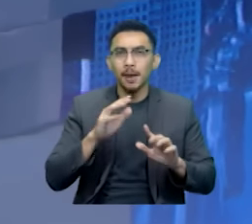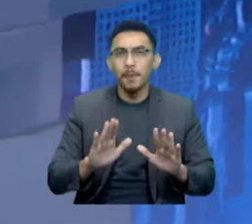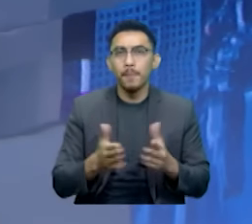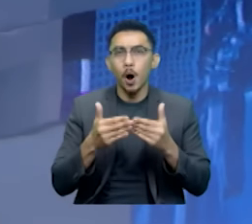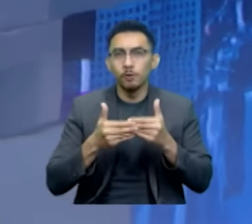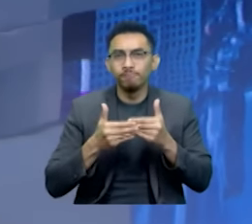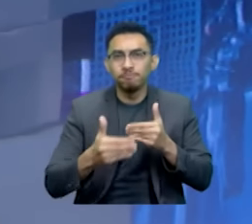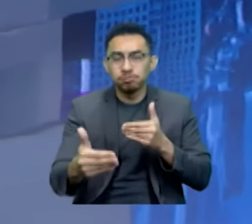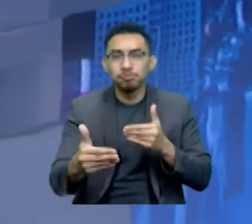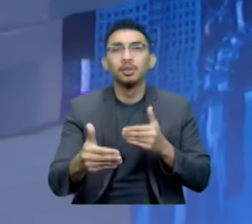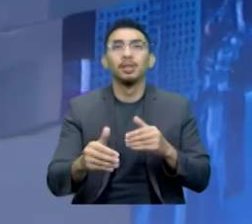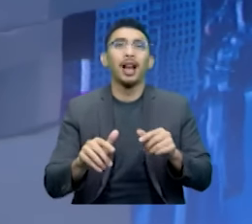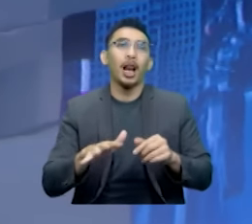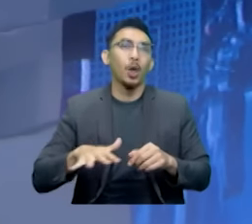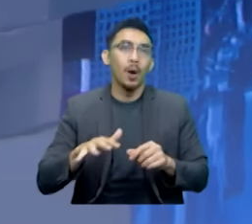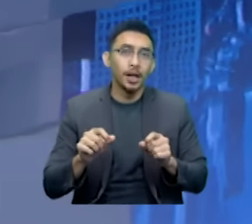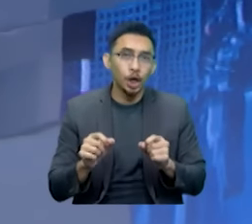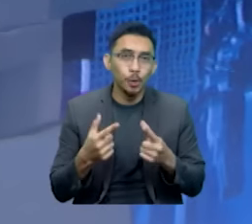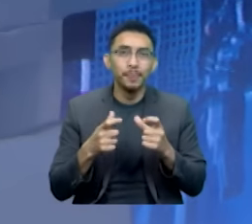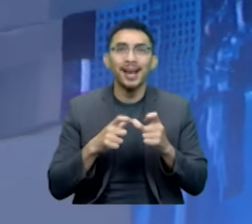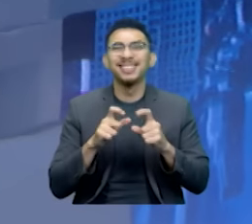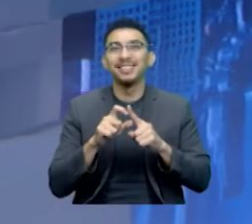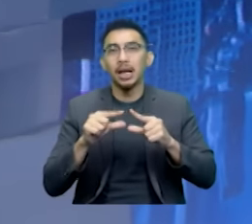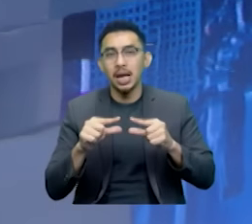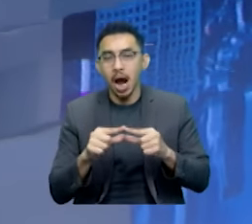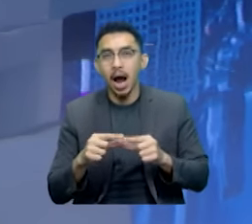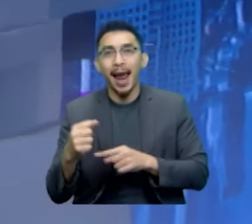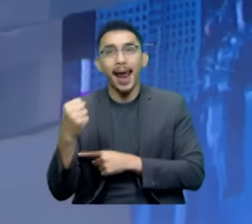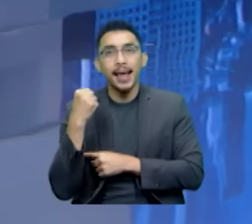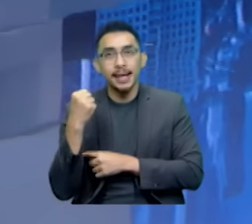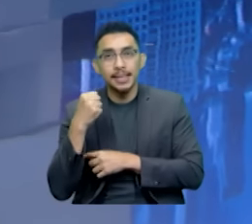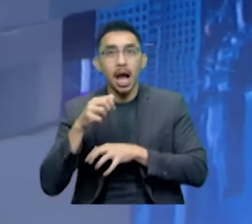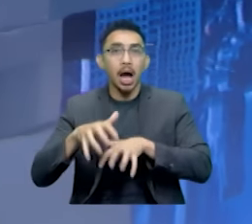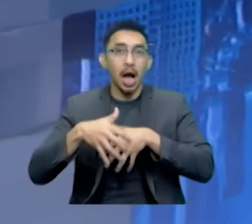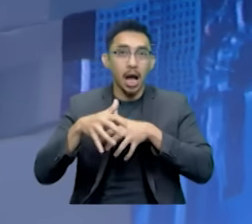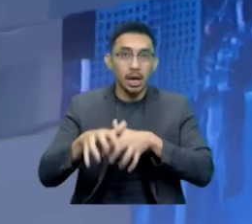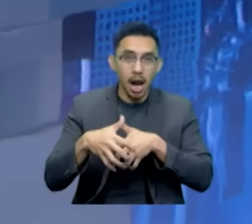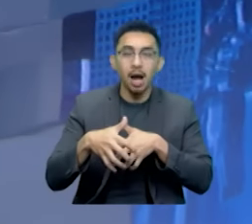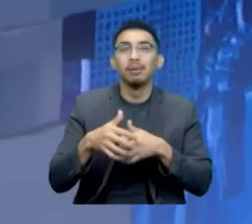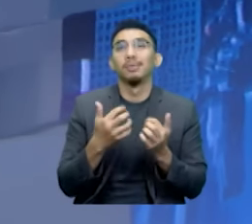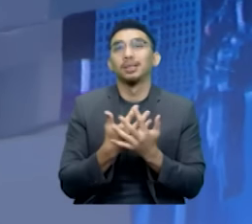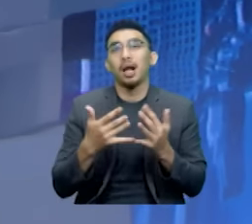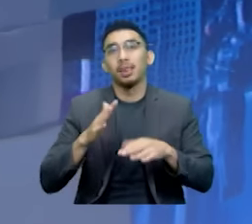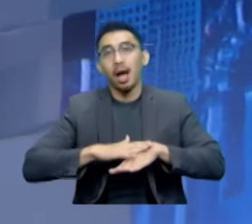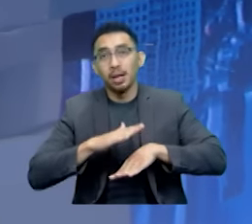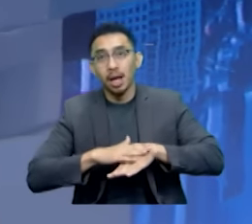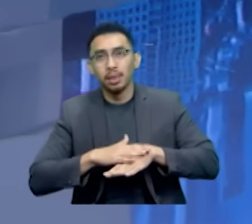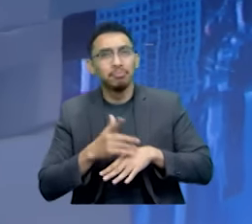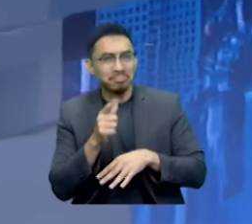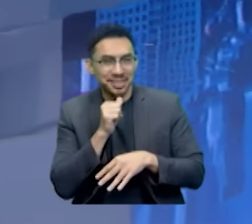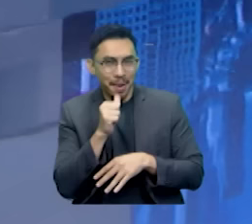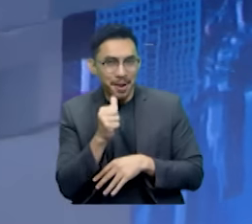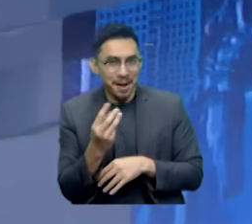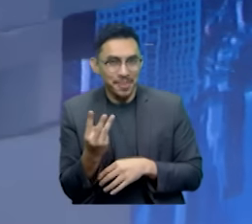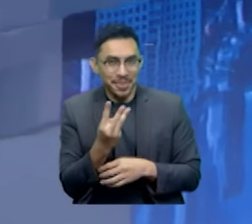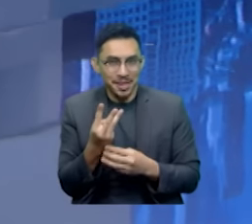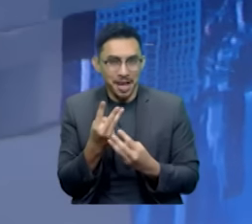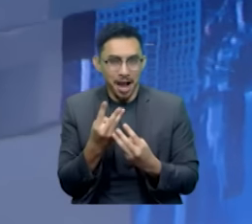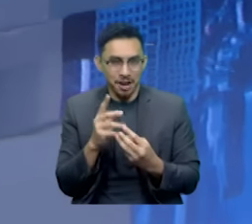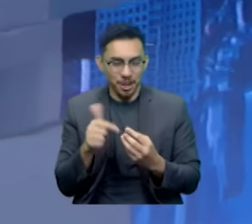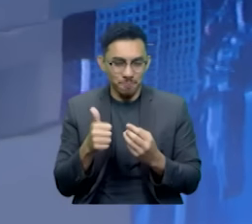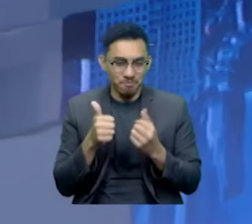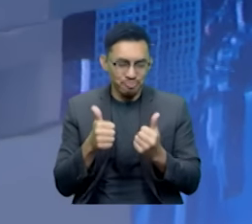pembangunan berkelanjutan dan lingkungan hidup, sumber daya alam dan energi, agraria hingga masyarakat adat. Lalu siapakah dari ketiga cawapres